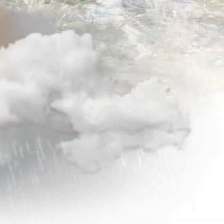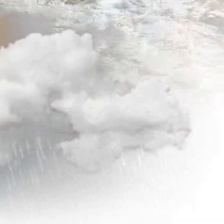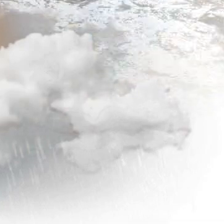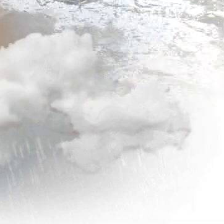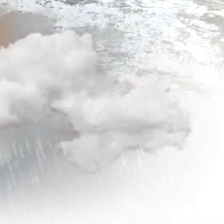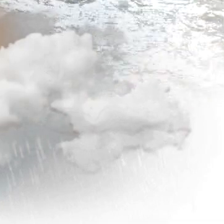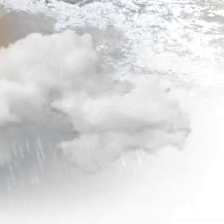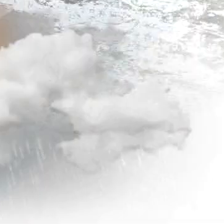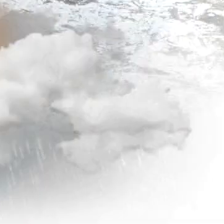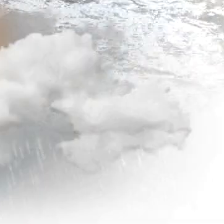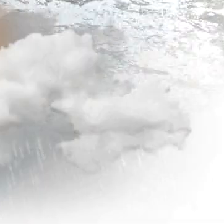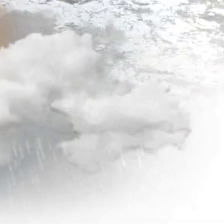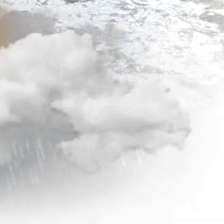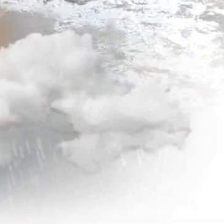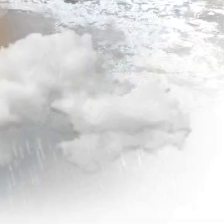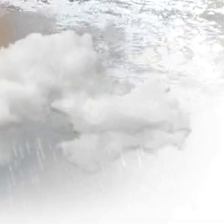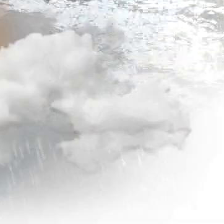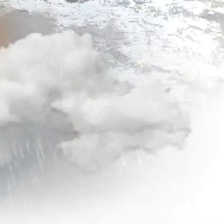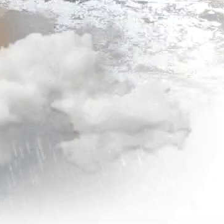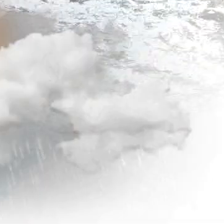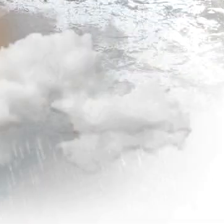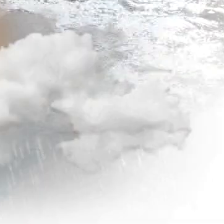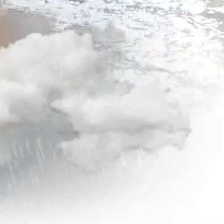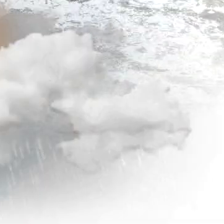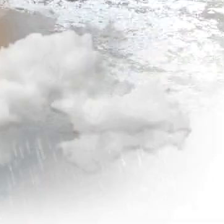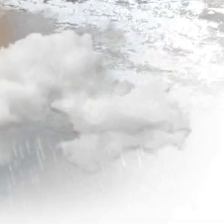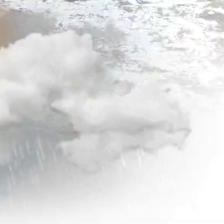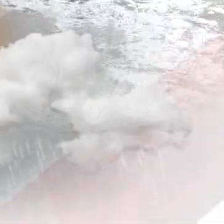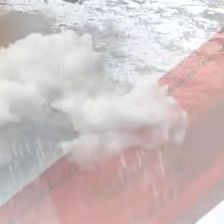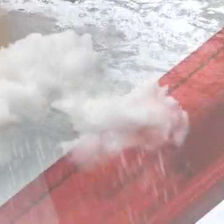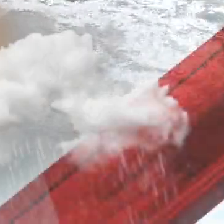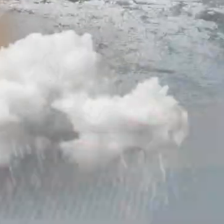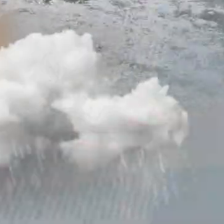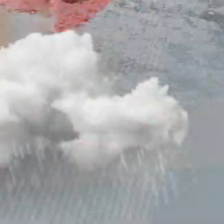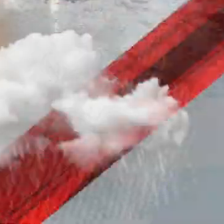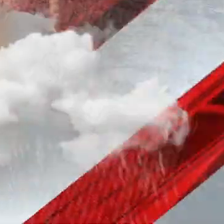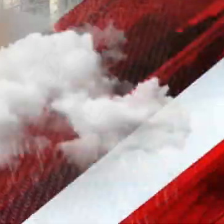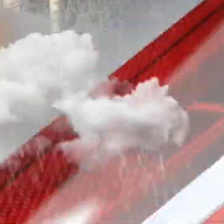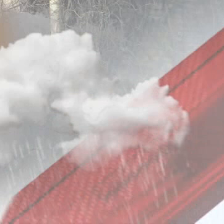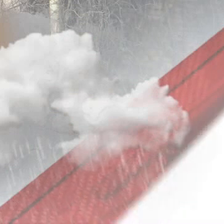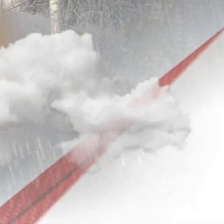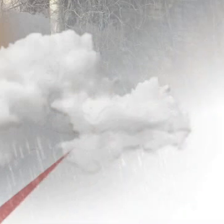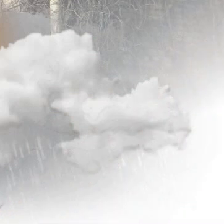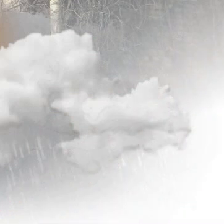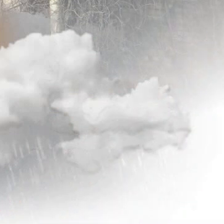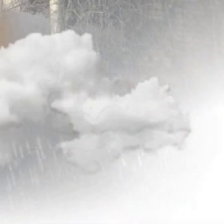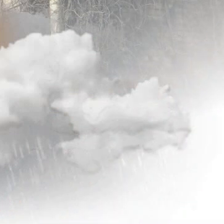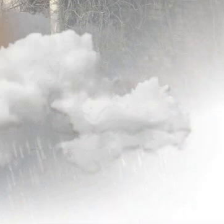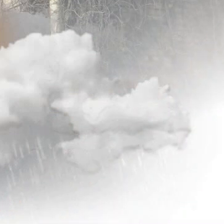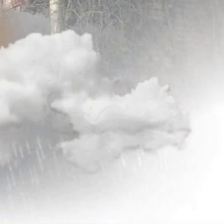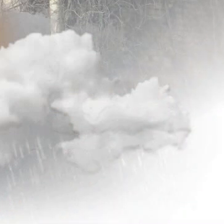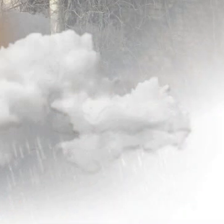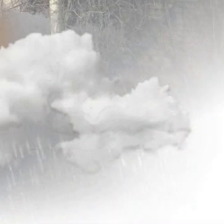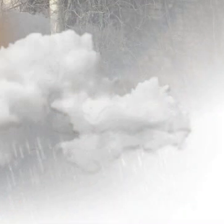и Волковыску каля 18 градусов тепла раницей, до плюс 21 днем и до